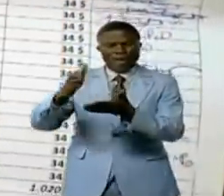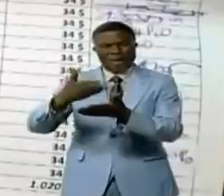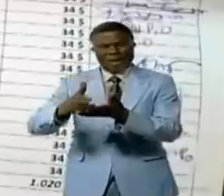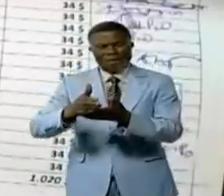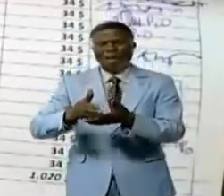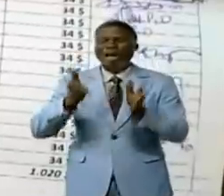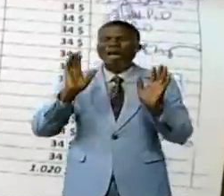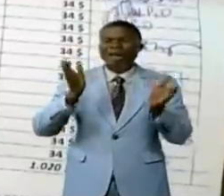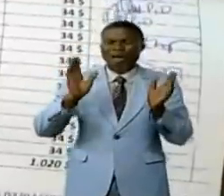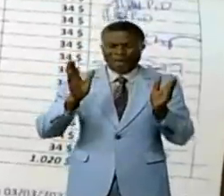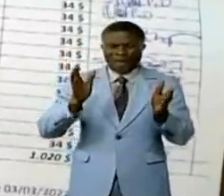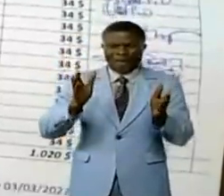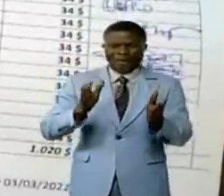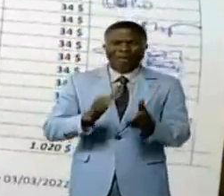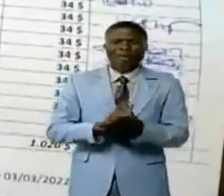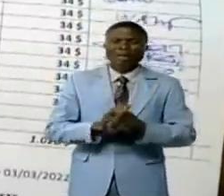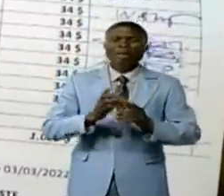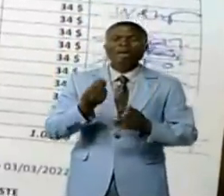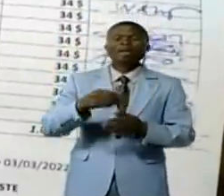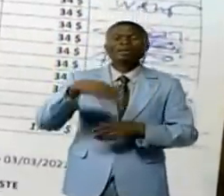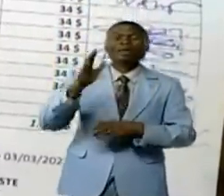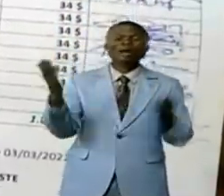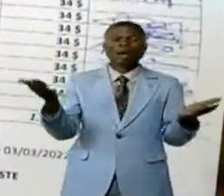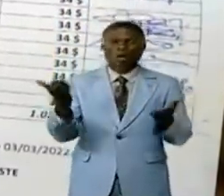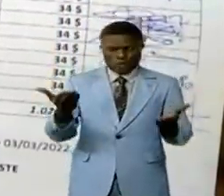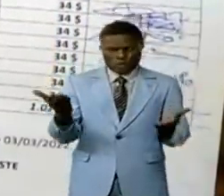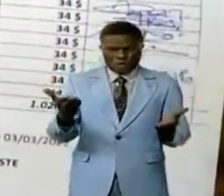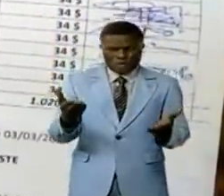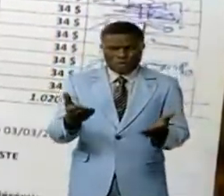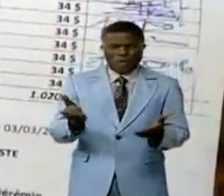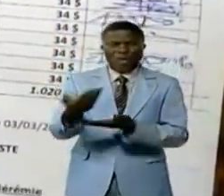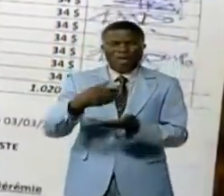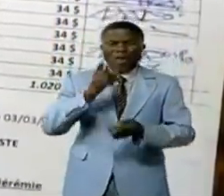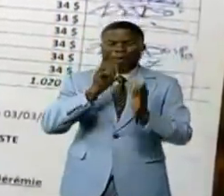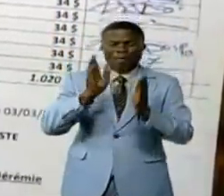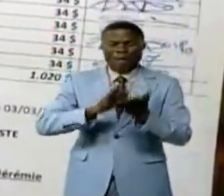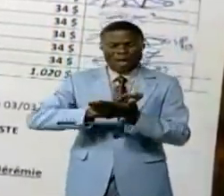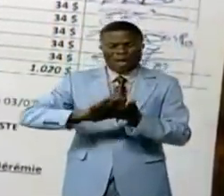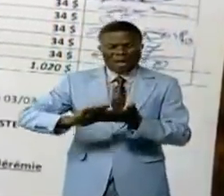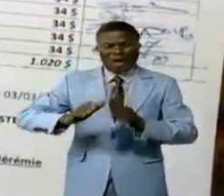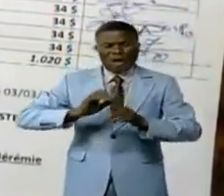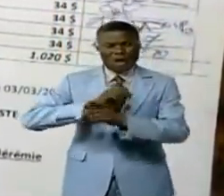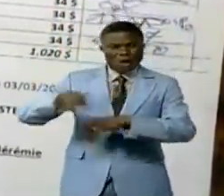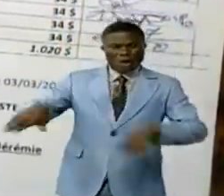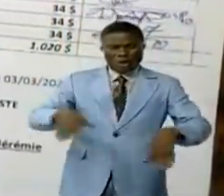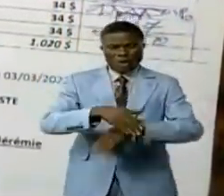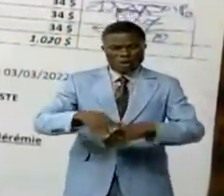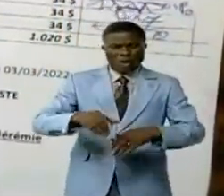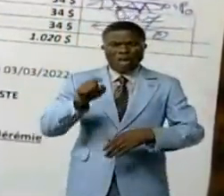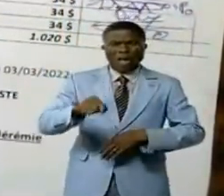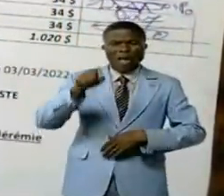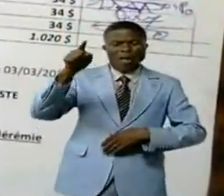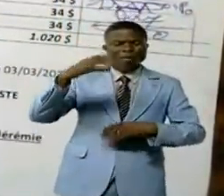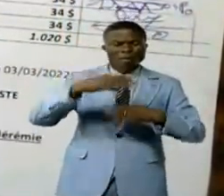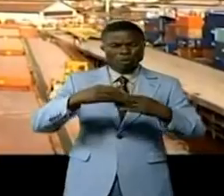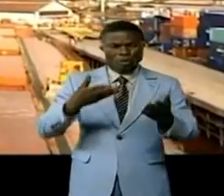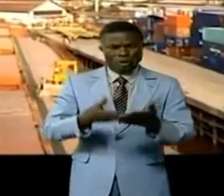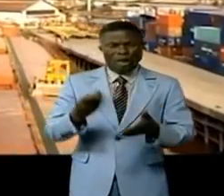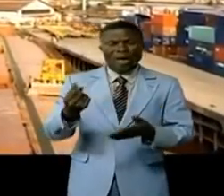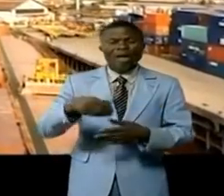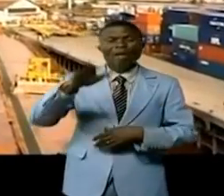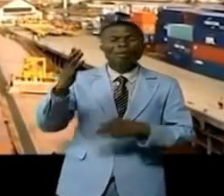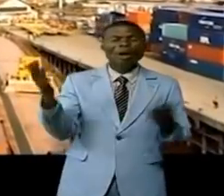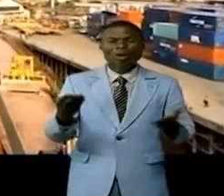éloquente par encaissement. Où va cet argent quand les rentrées du programme national de l'hygiène aux frontières s'évaluent à millions de dollars? Où va cet